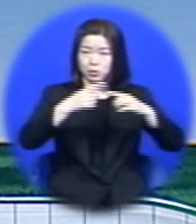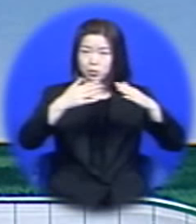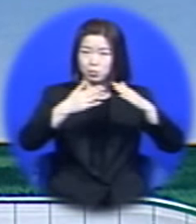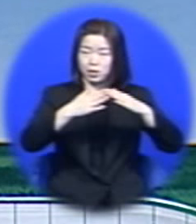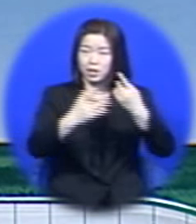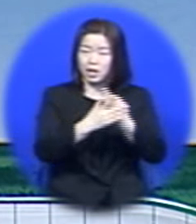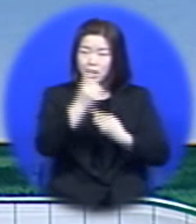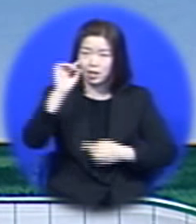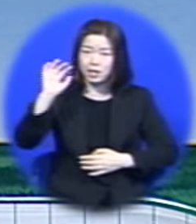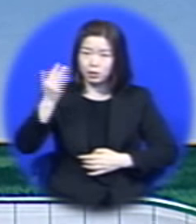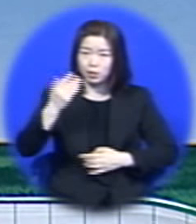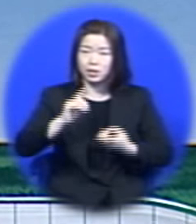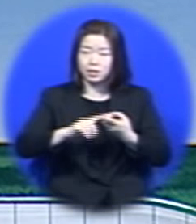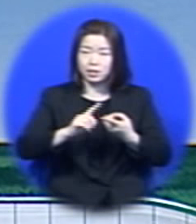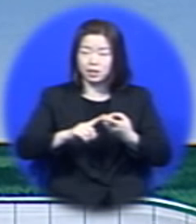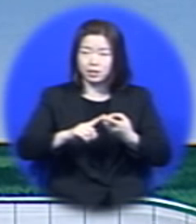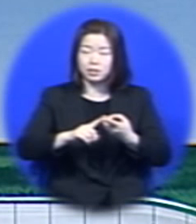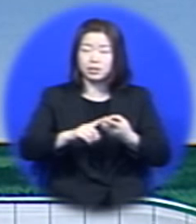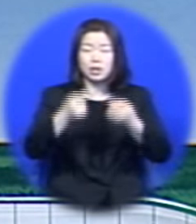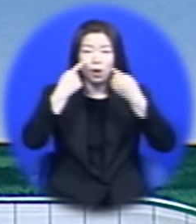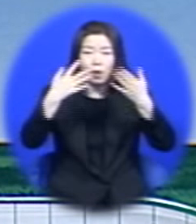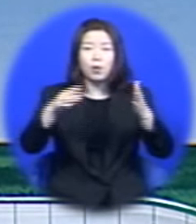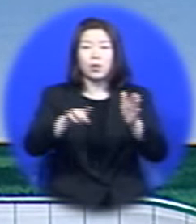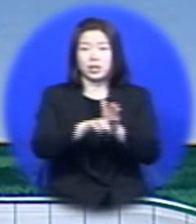대한 확신이 있습니다.